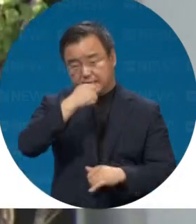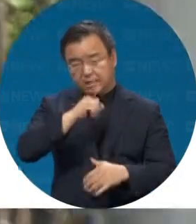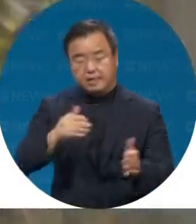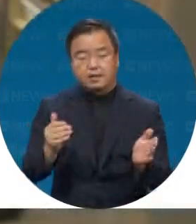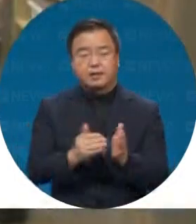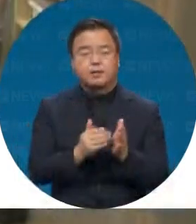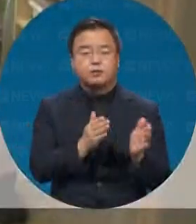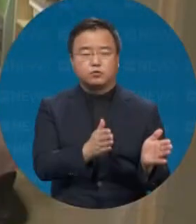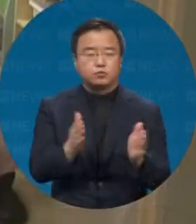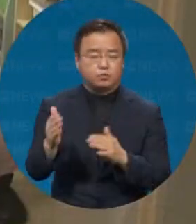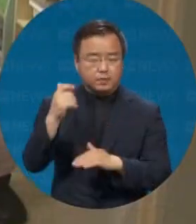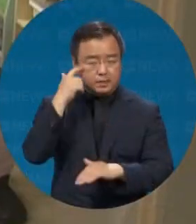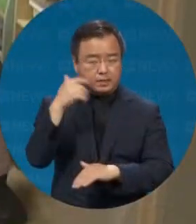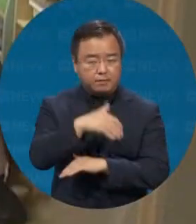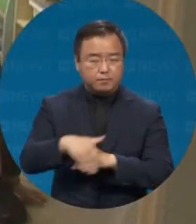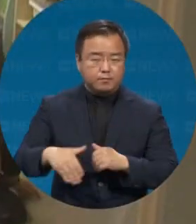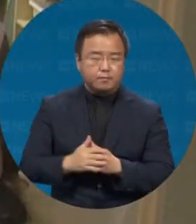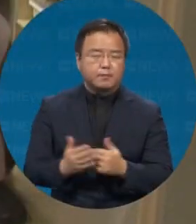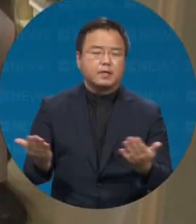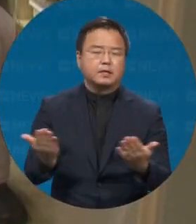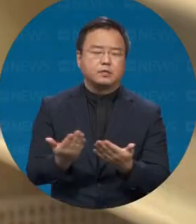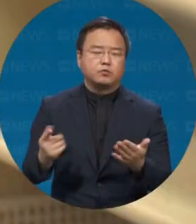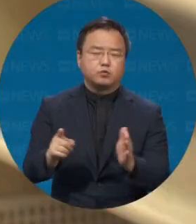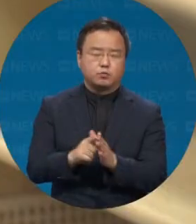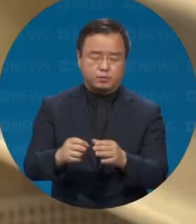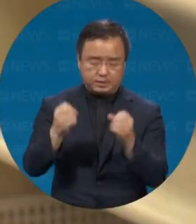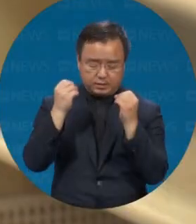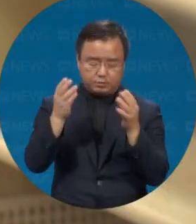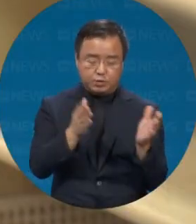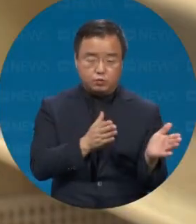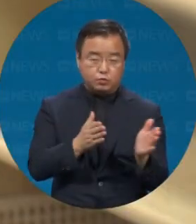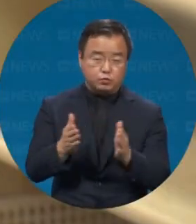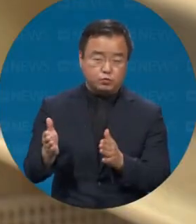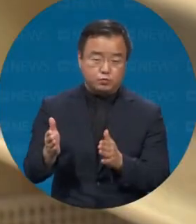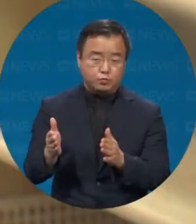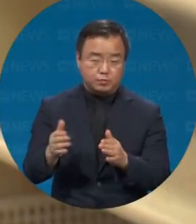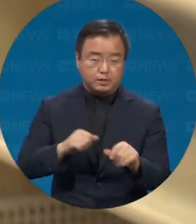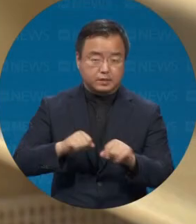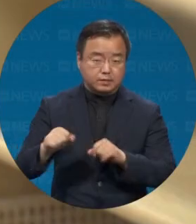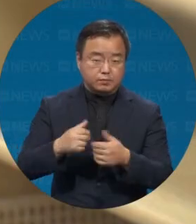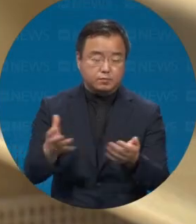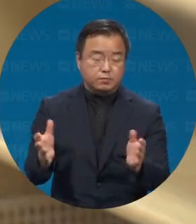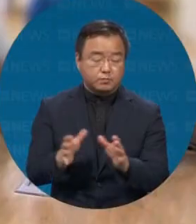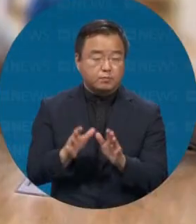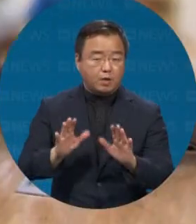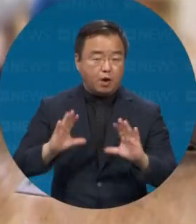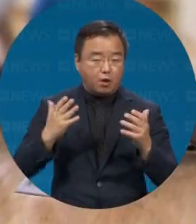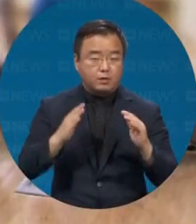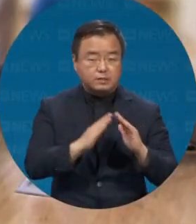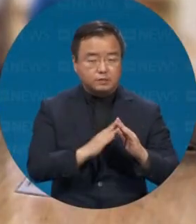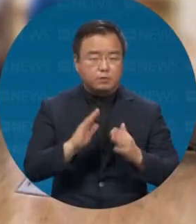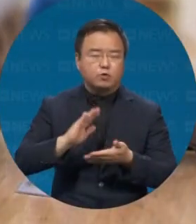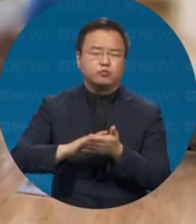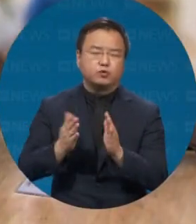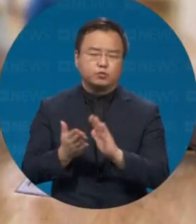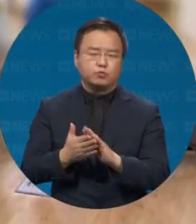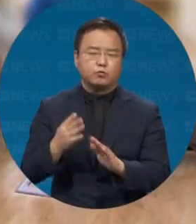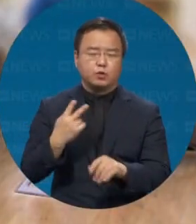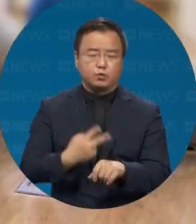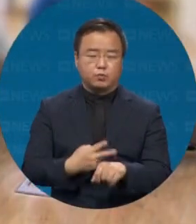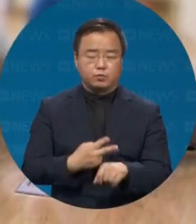합니다 이를 위해 새롭게 꾸려진 은 유보 통합 추진단 에선 어린이집과 유치원 교사 간 자격과 처우를